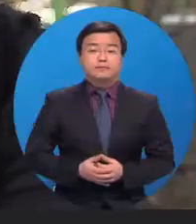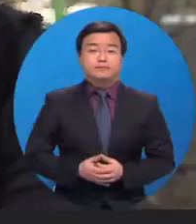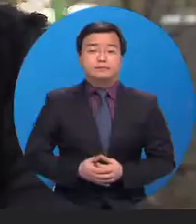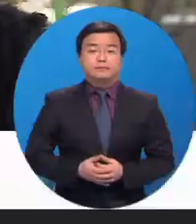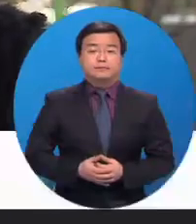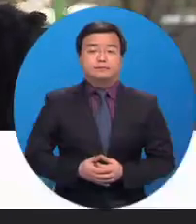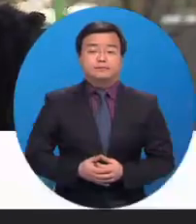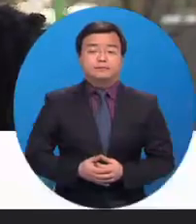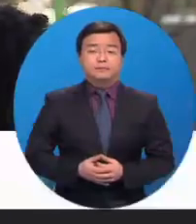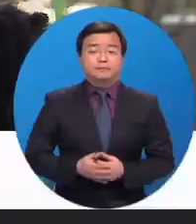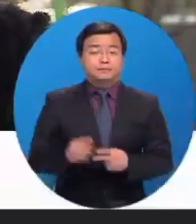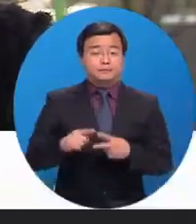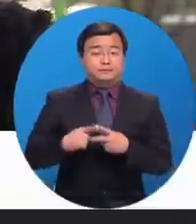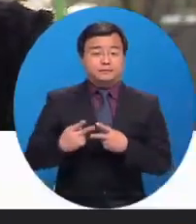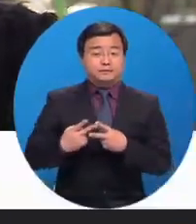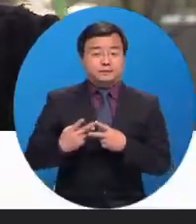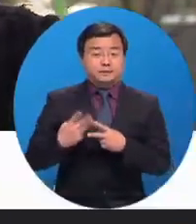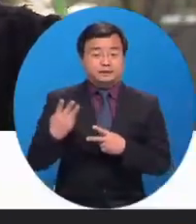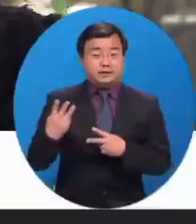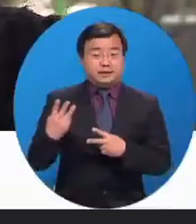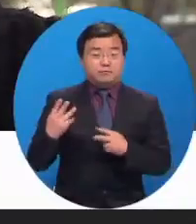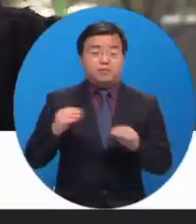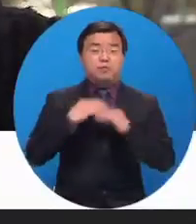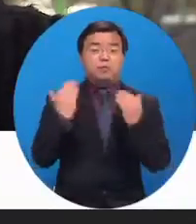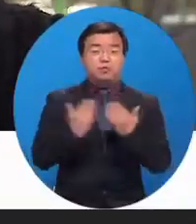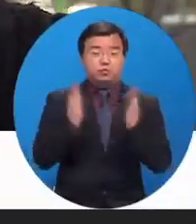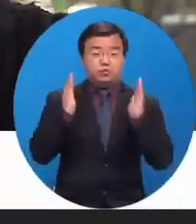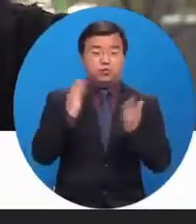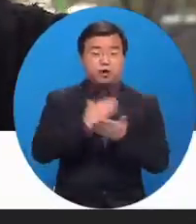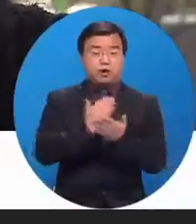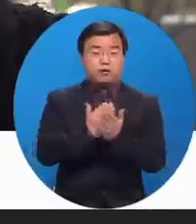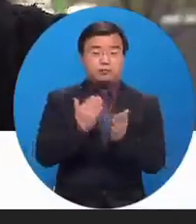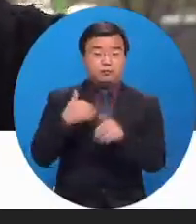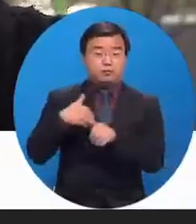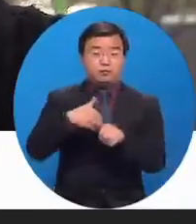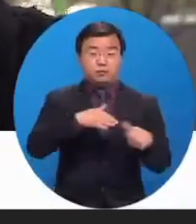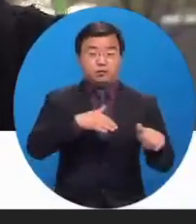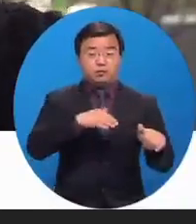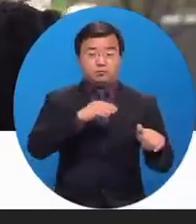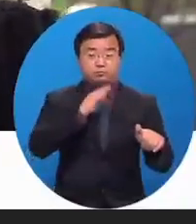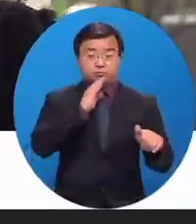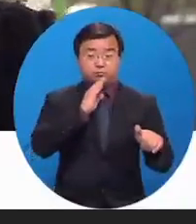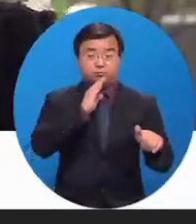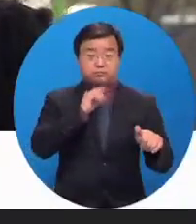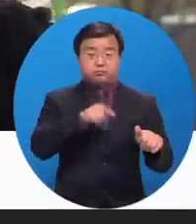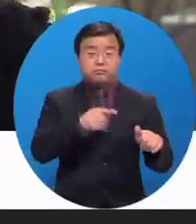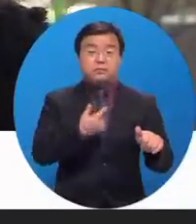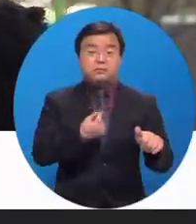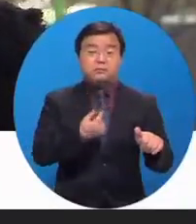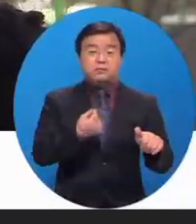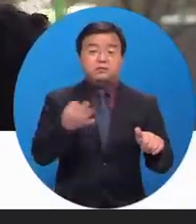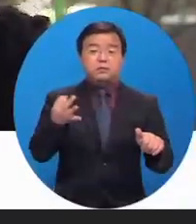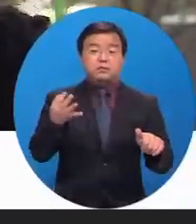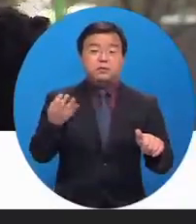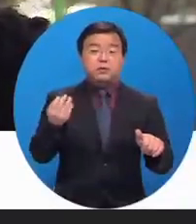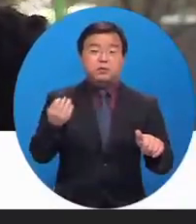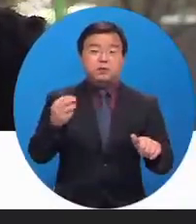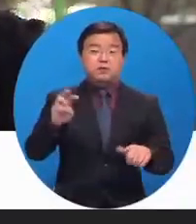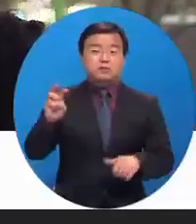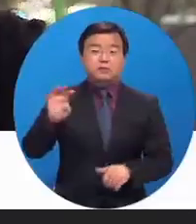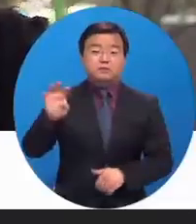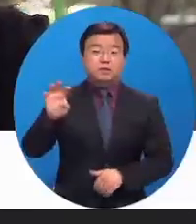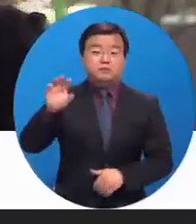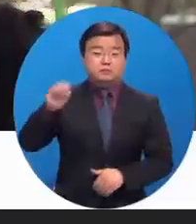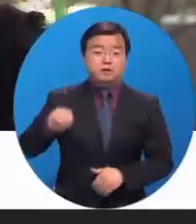저학년 이라고 해도 전과목을 보내면 그 금액이 1 아 마 1 3 4 10 이렇게 즐거워 또